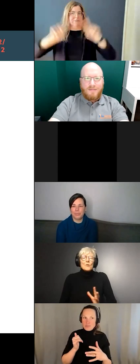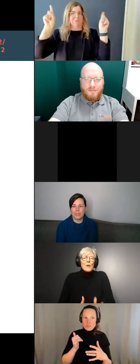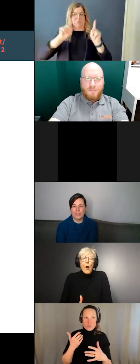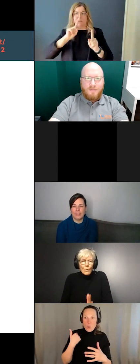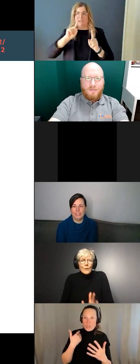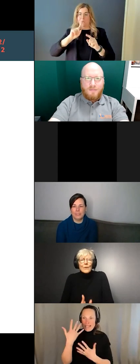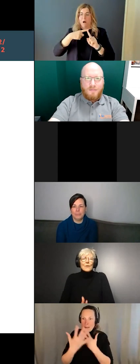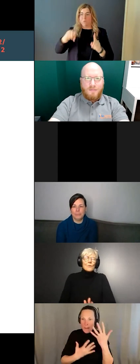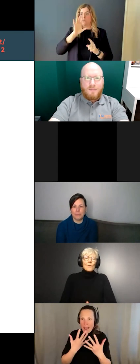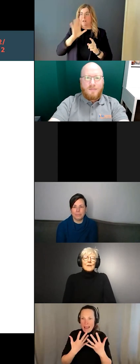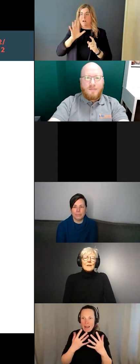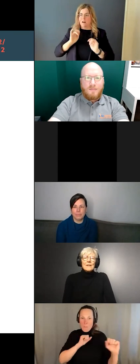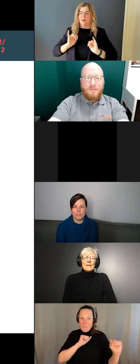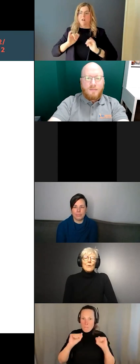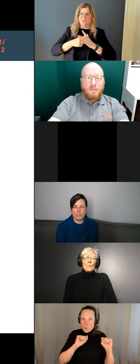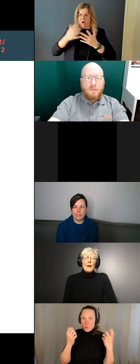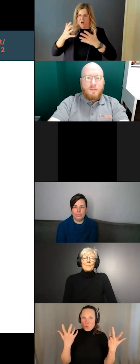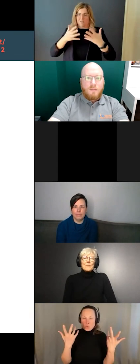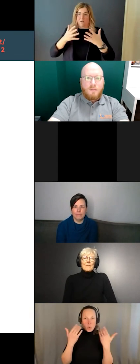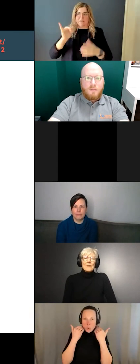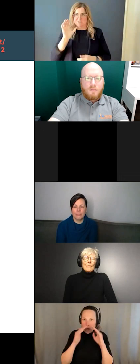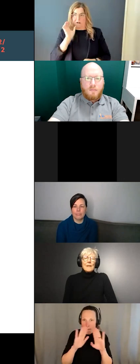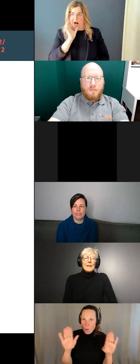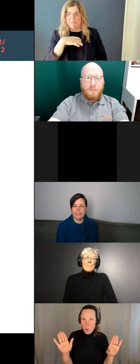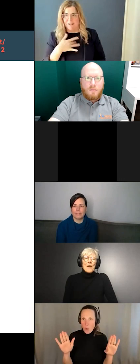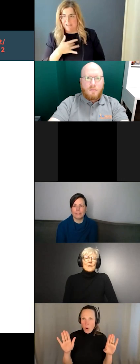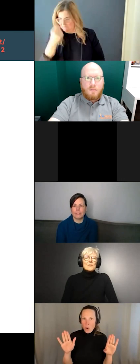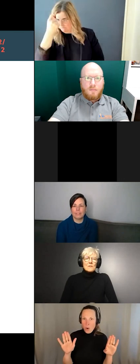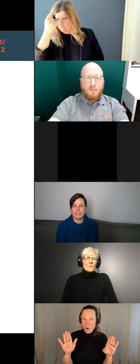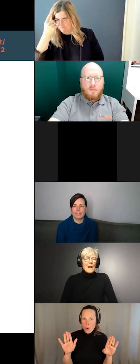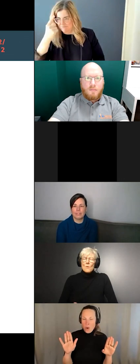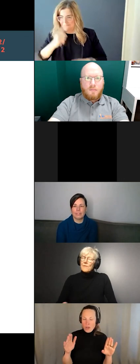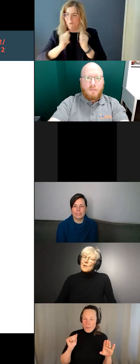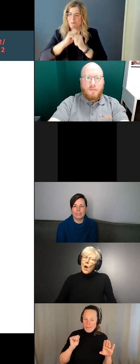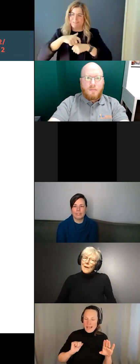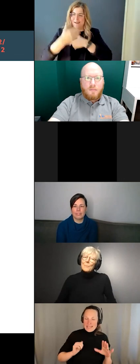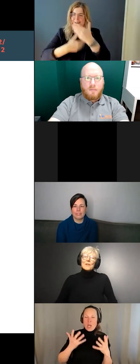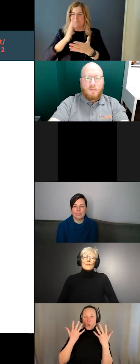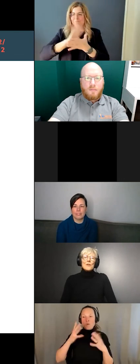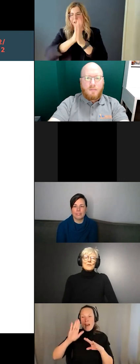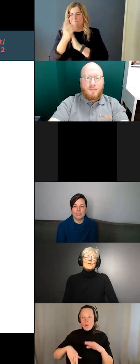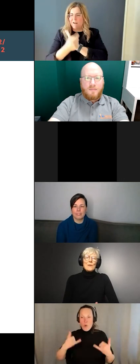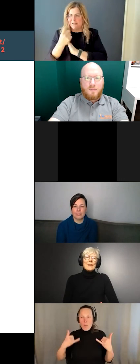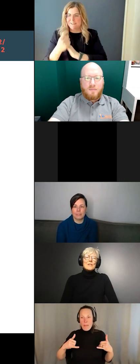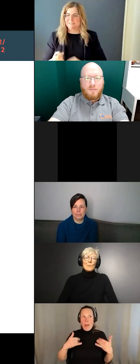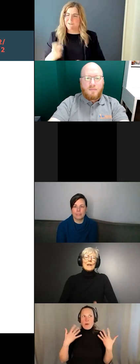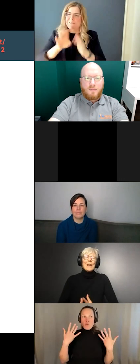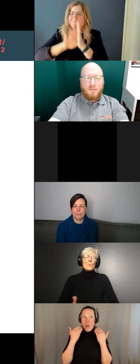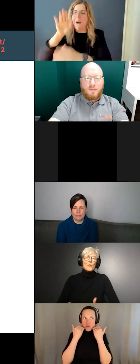donc soyez pas gênés. Faites-le plus souvent que ce que vous faites maintenant. Je sais que ça a l'air un peu